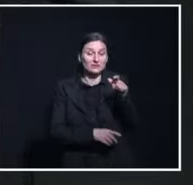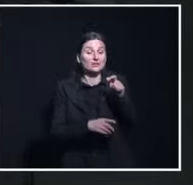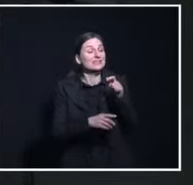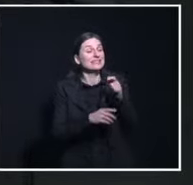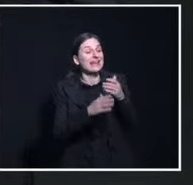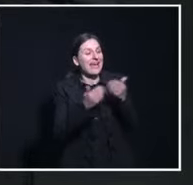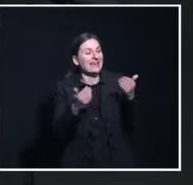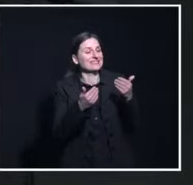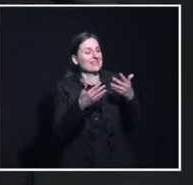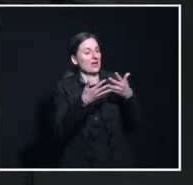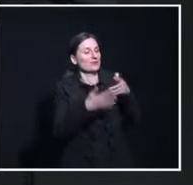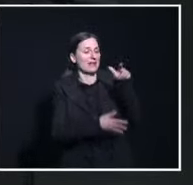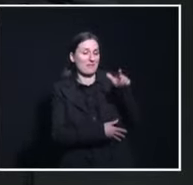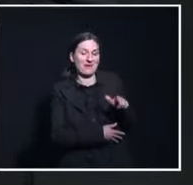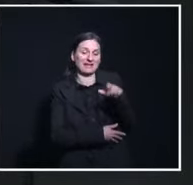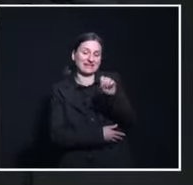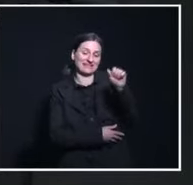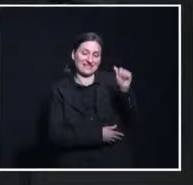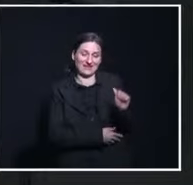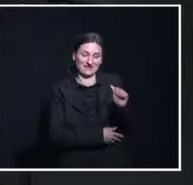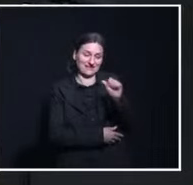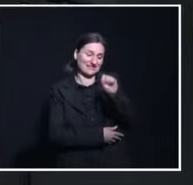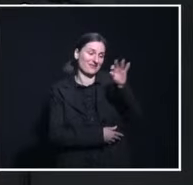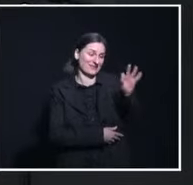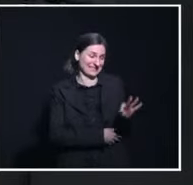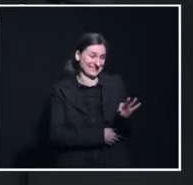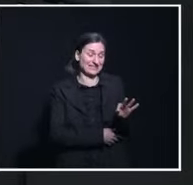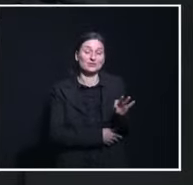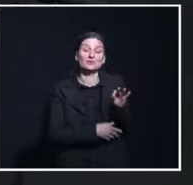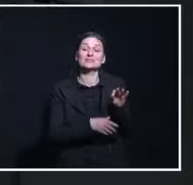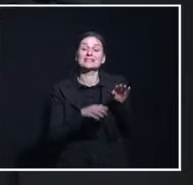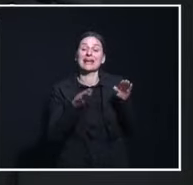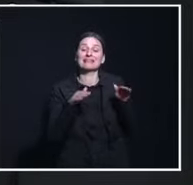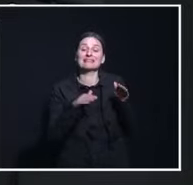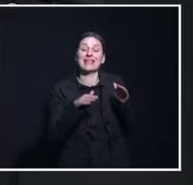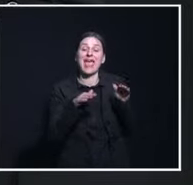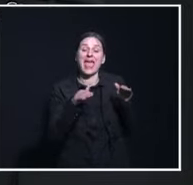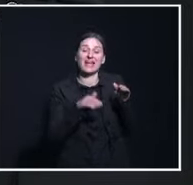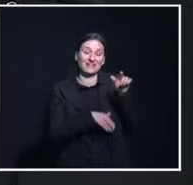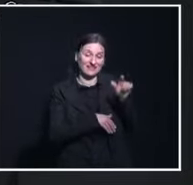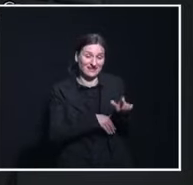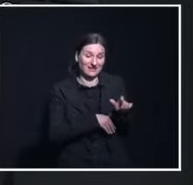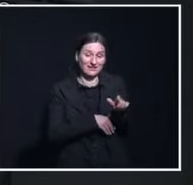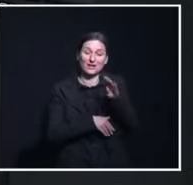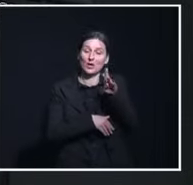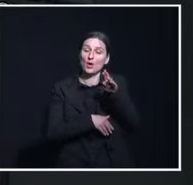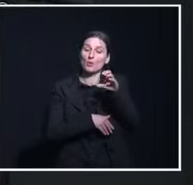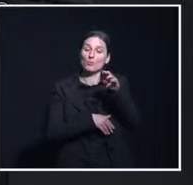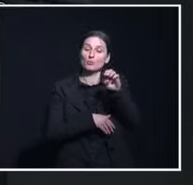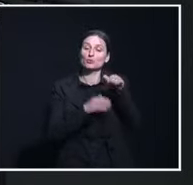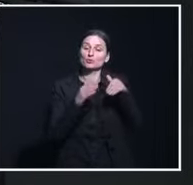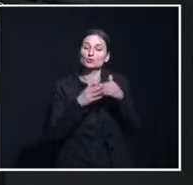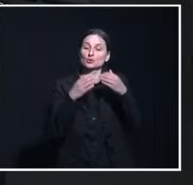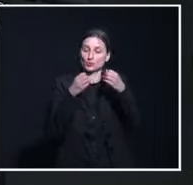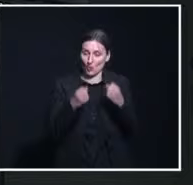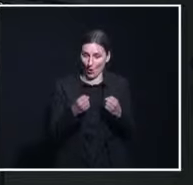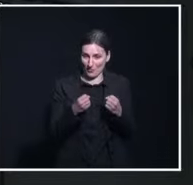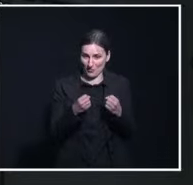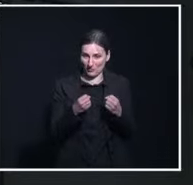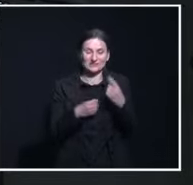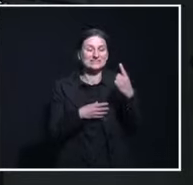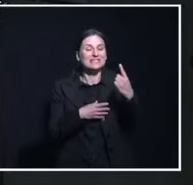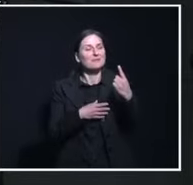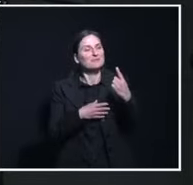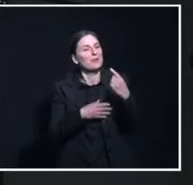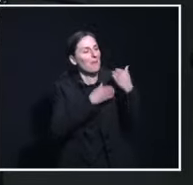USA, aus San Francisco angereist, ist sein Enkel Bruce Neuburger. Er ist 76 Jahre alt und ist heute Pate natürlich für seinen